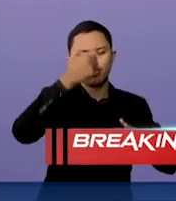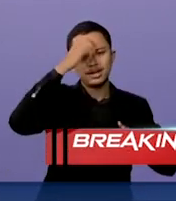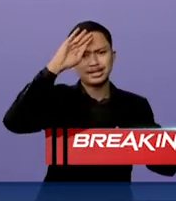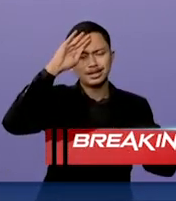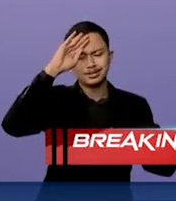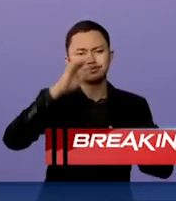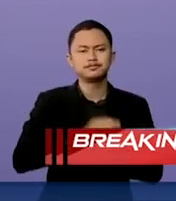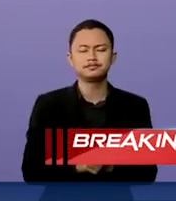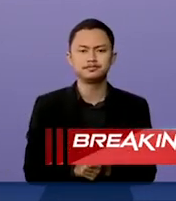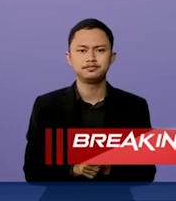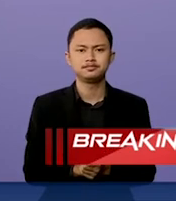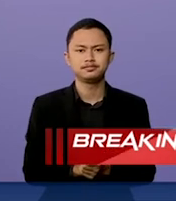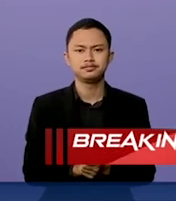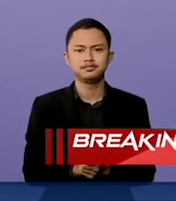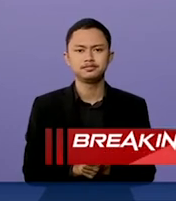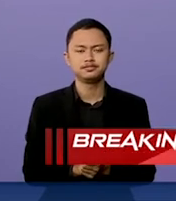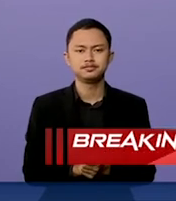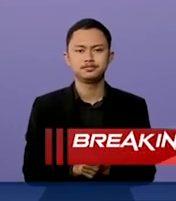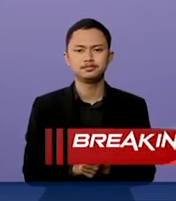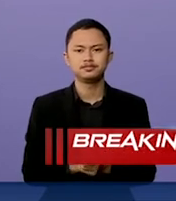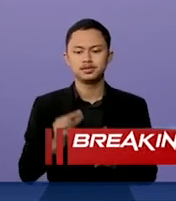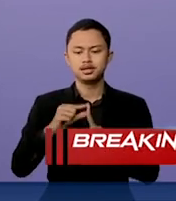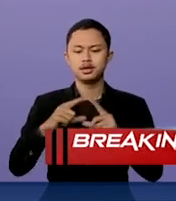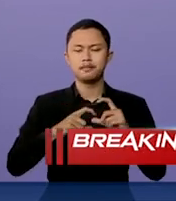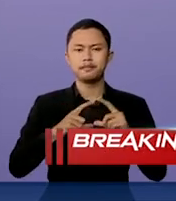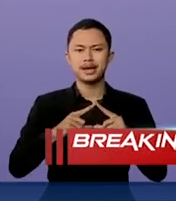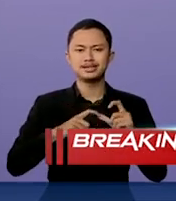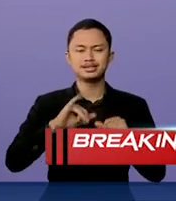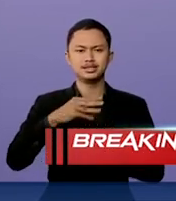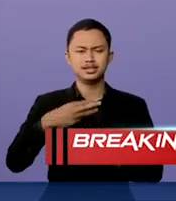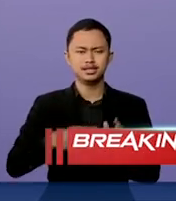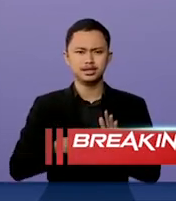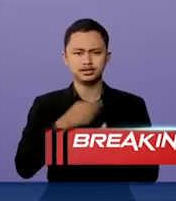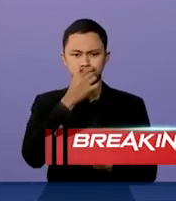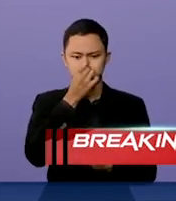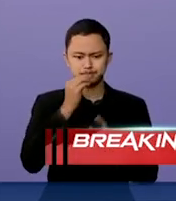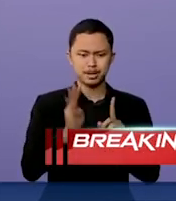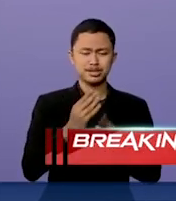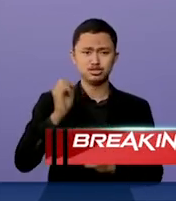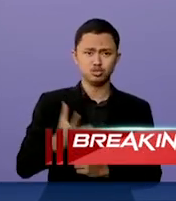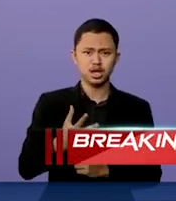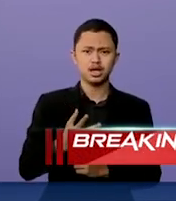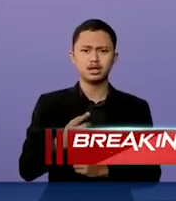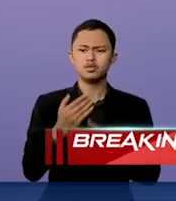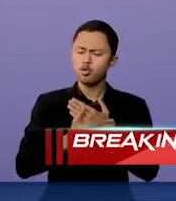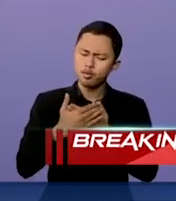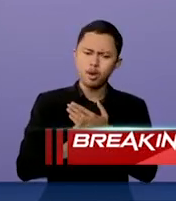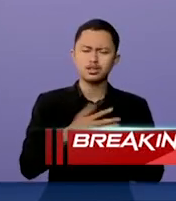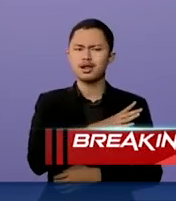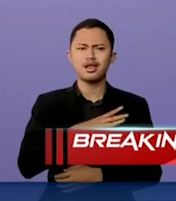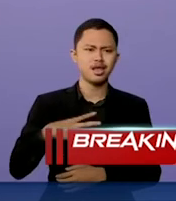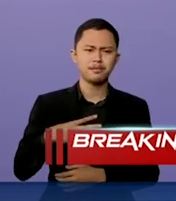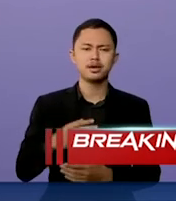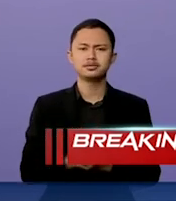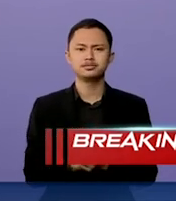seorang pasien dapat menghabiskan lebih dari 100 juta rupiah lebih untuk pompa perawatan meski sebagian